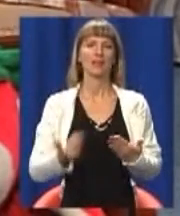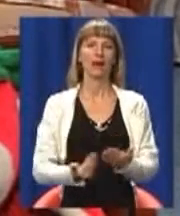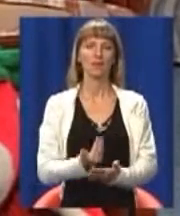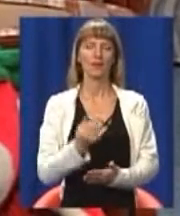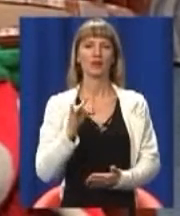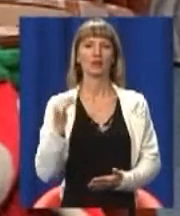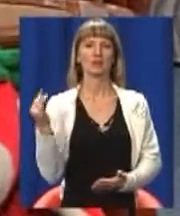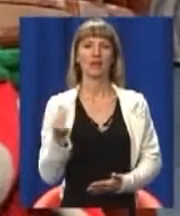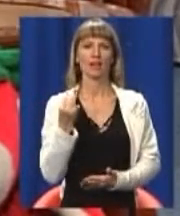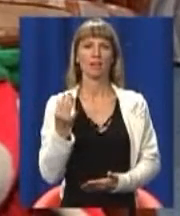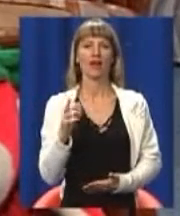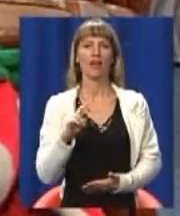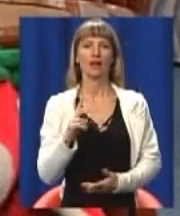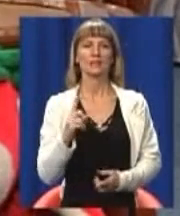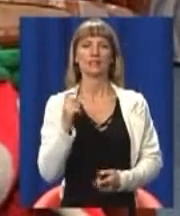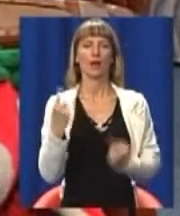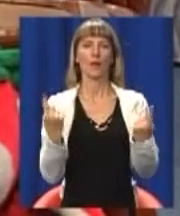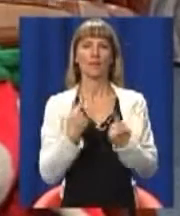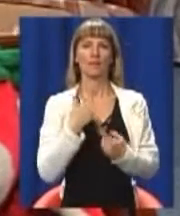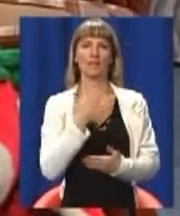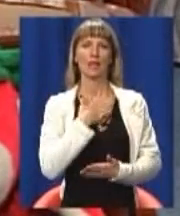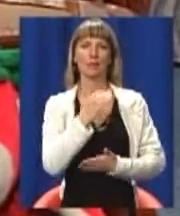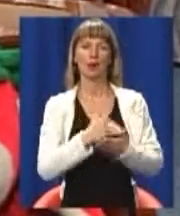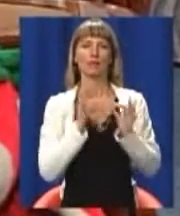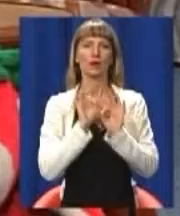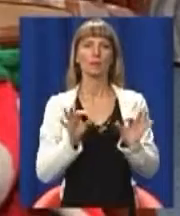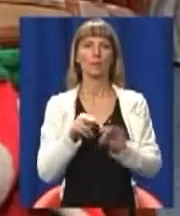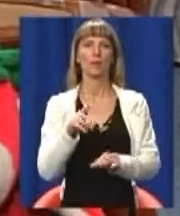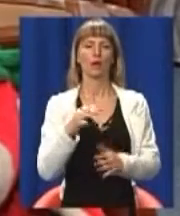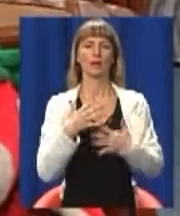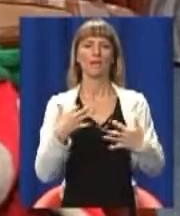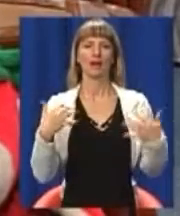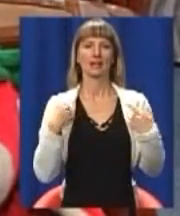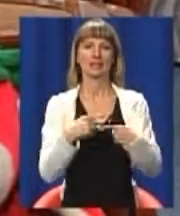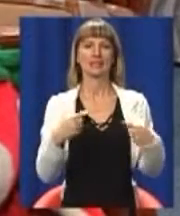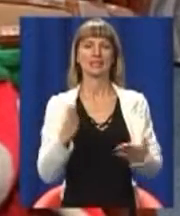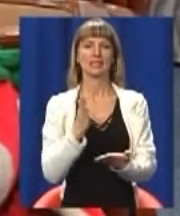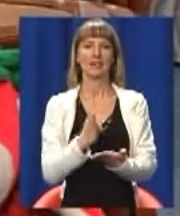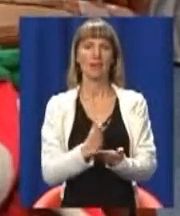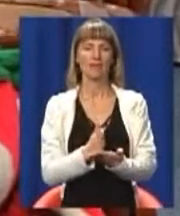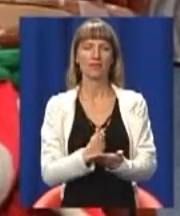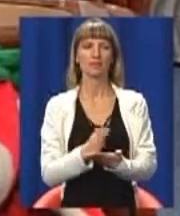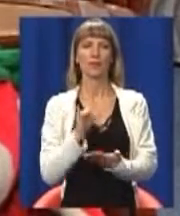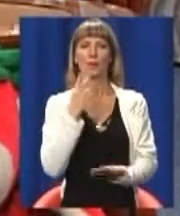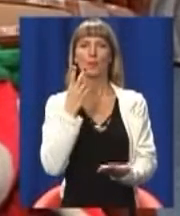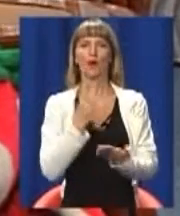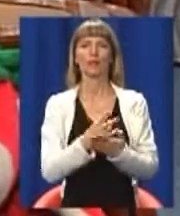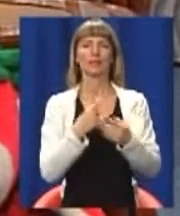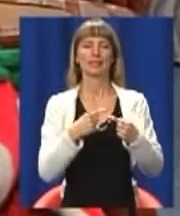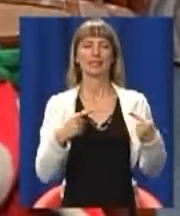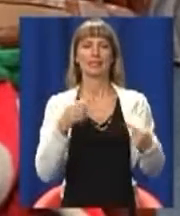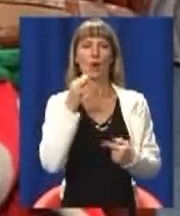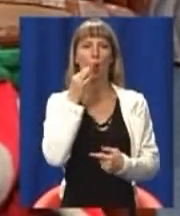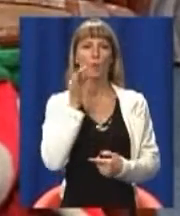та цікавого. Як зазвичай, ми в нашій програмі розповідаємо про тварин, про різні явища, також показуємо різні